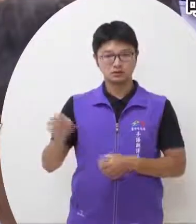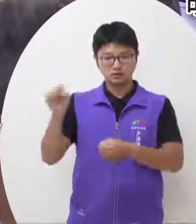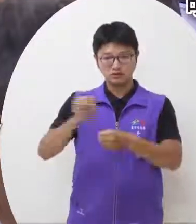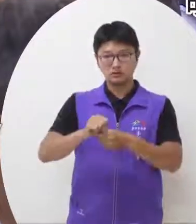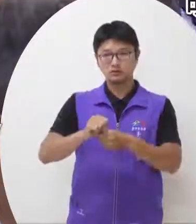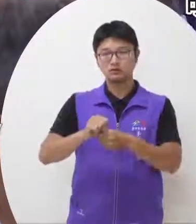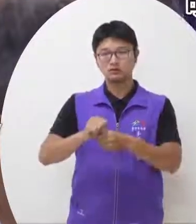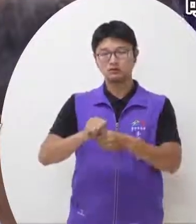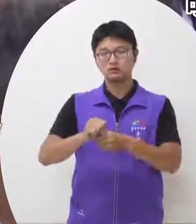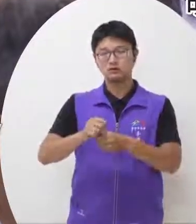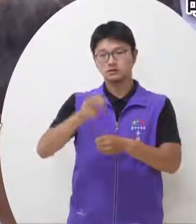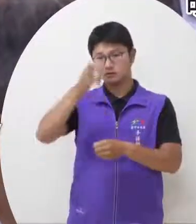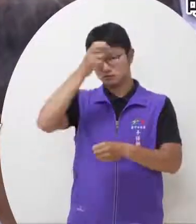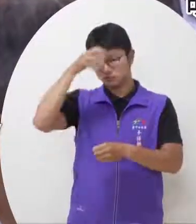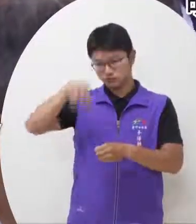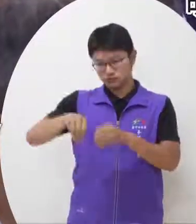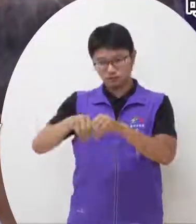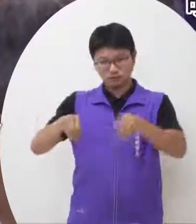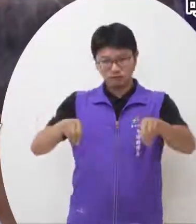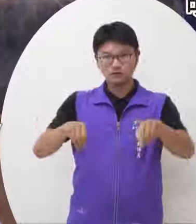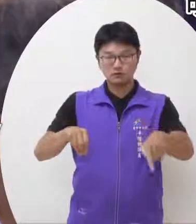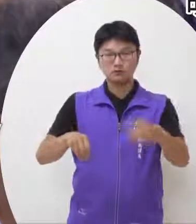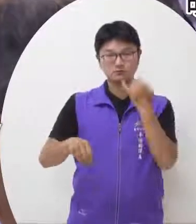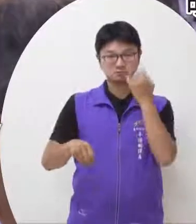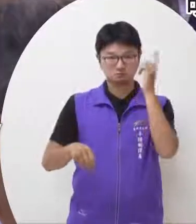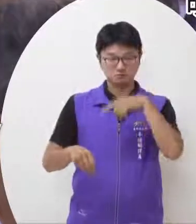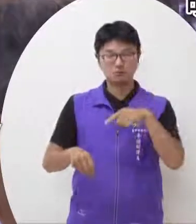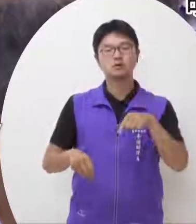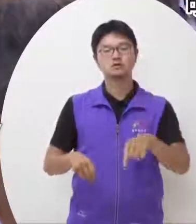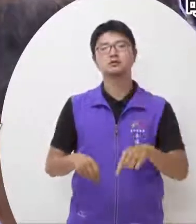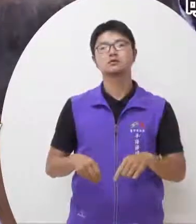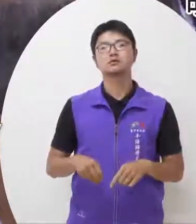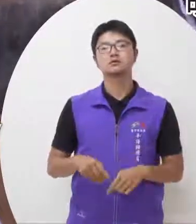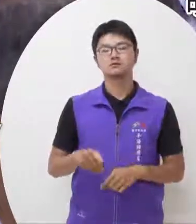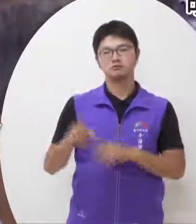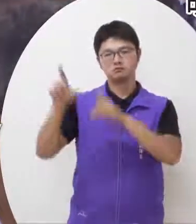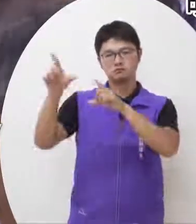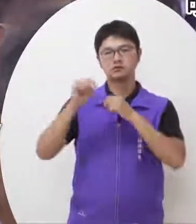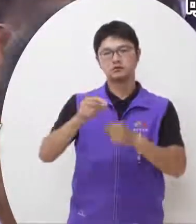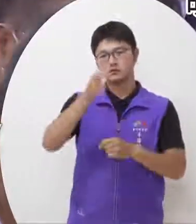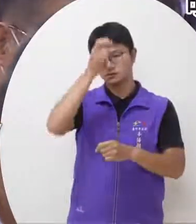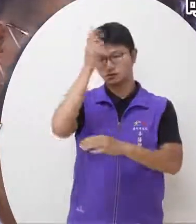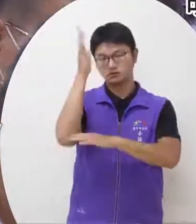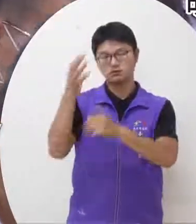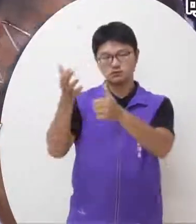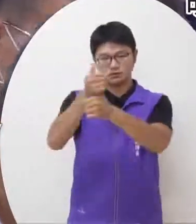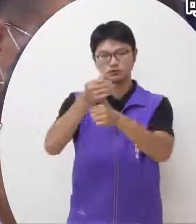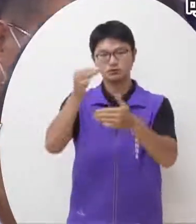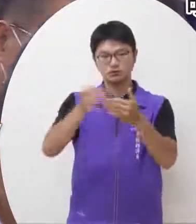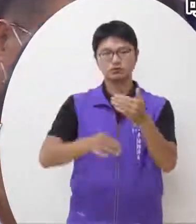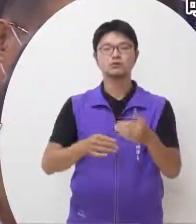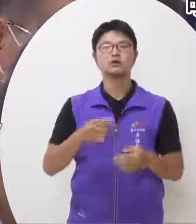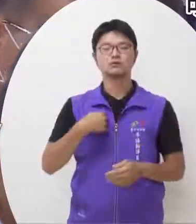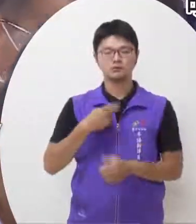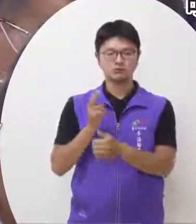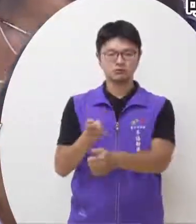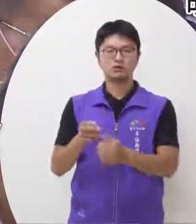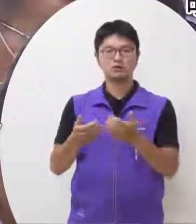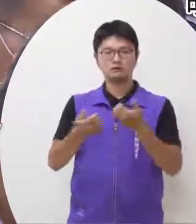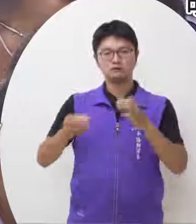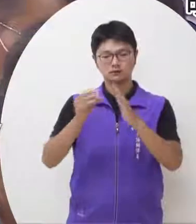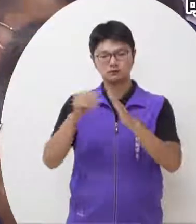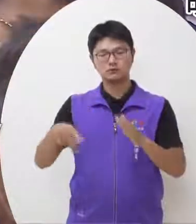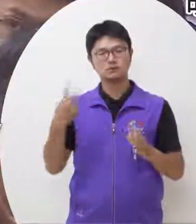所，这部分也涉及到警政署对增设派出所相关条件的规定，那这部分我们也会请分局这边来做一个审慎的